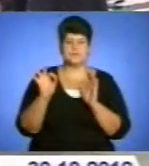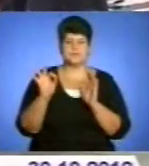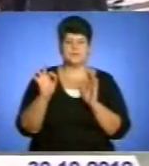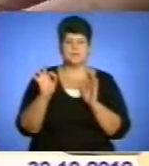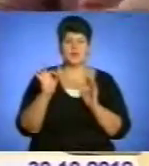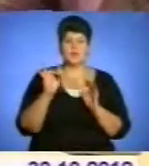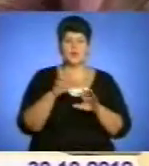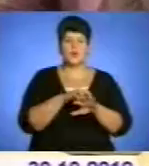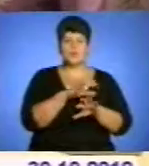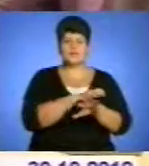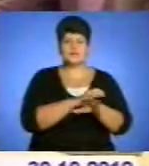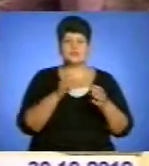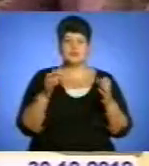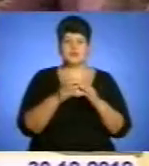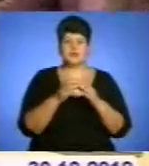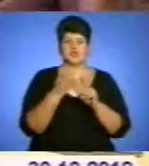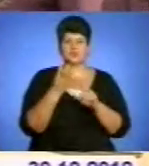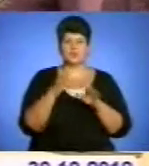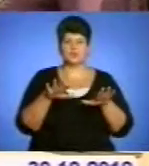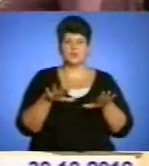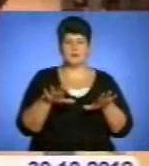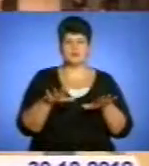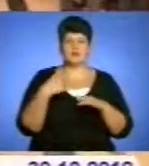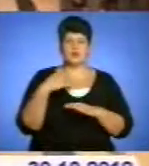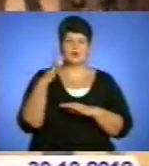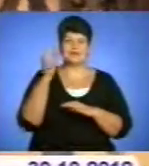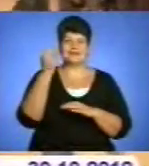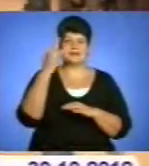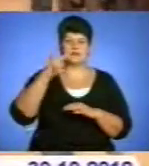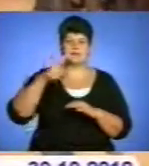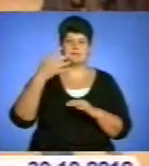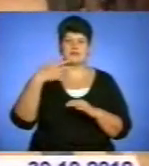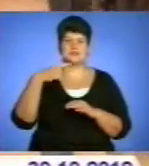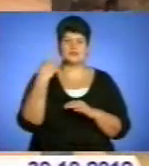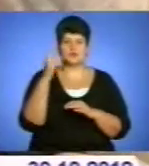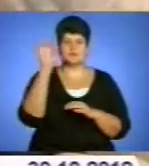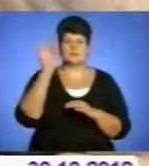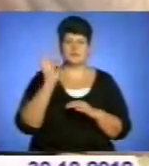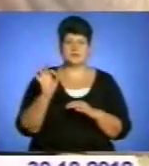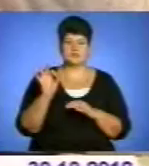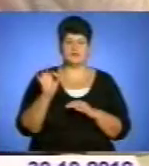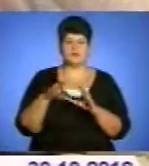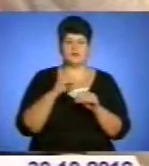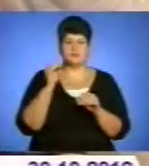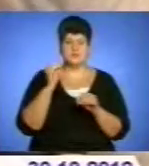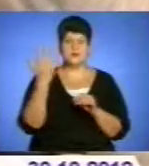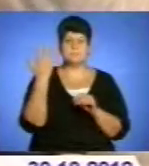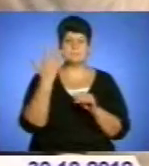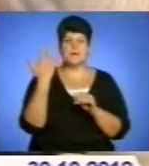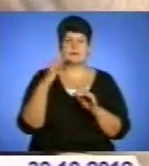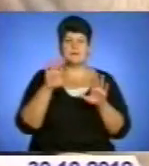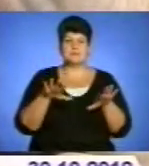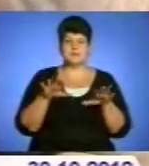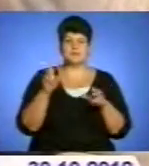Комуністична партія України на четвертому місці. За неї проголосували 13,51% виборців. П'яте місце посіла